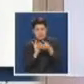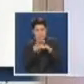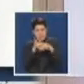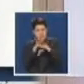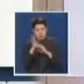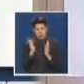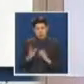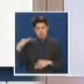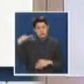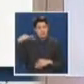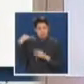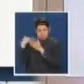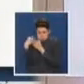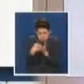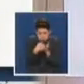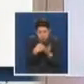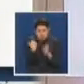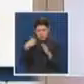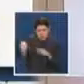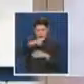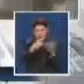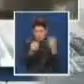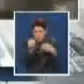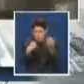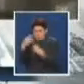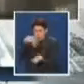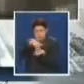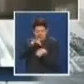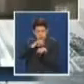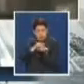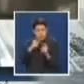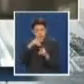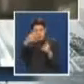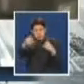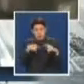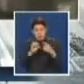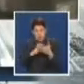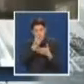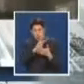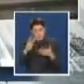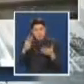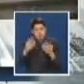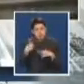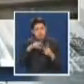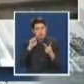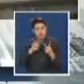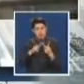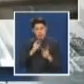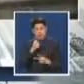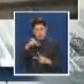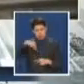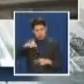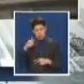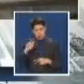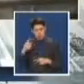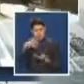จะมีอาสาสมัครเป็นจำนวนมากนะครับที่อยู่ในพื้นที่เนี่ยเขาจะรายงานเข้ามานะครับที่เครือข่ายเว็บ thaiflood.com กับเว็บของ pm.go.th